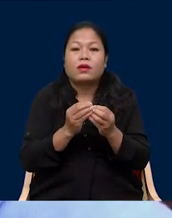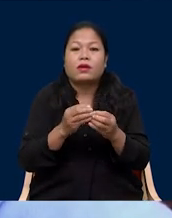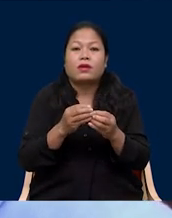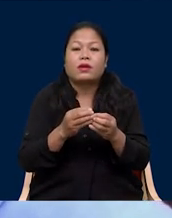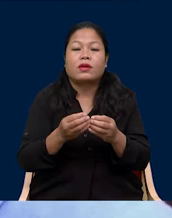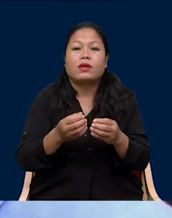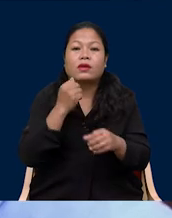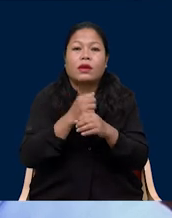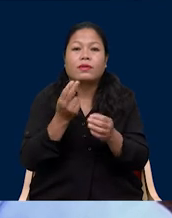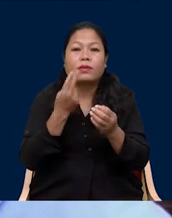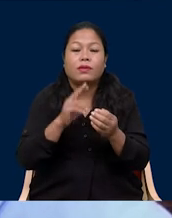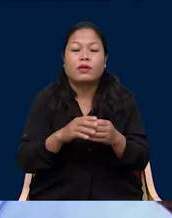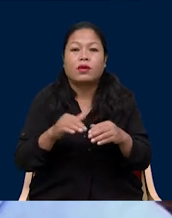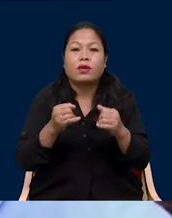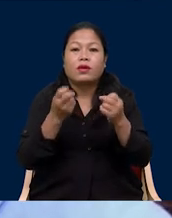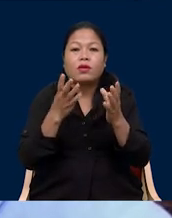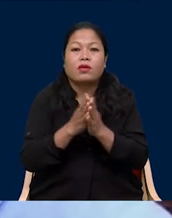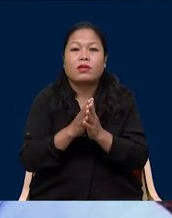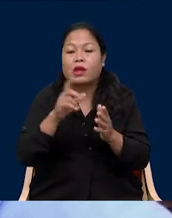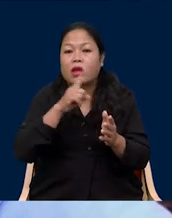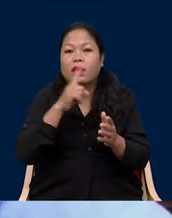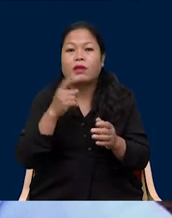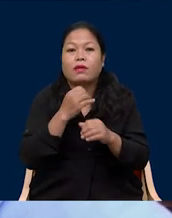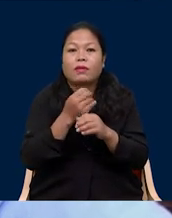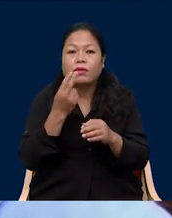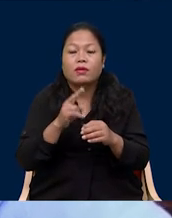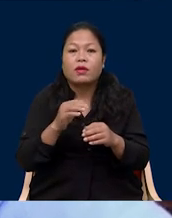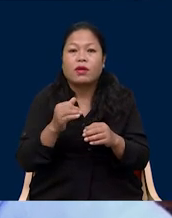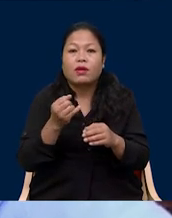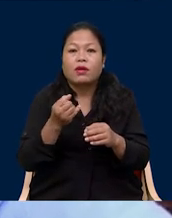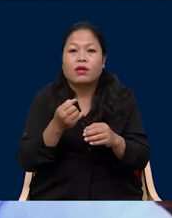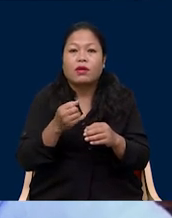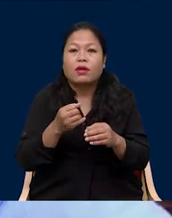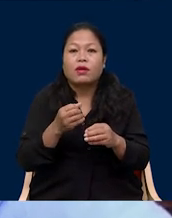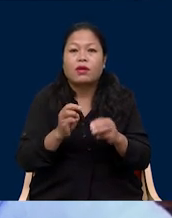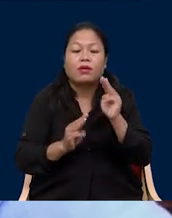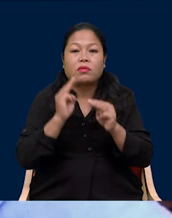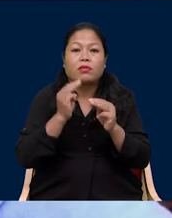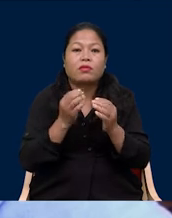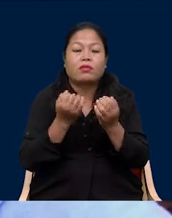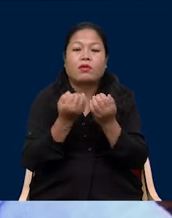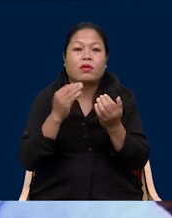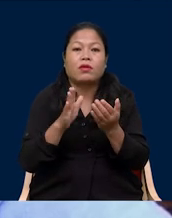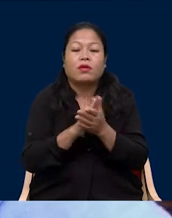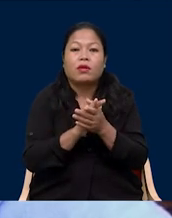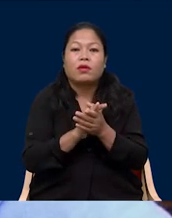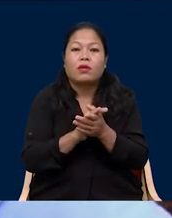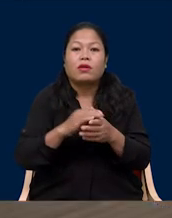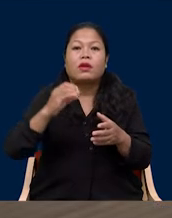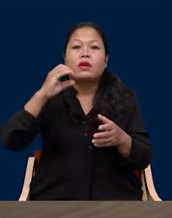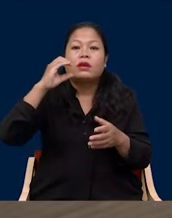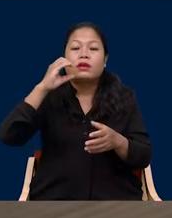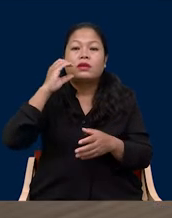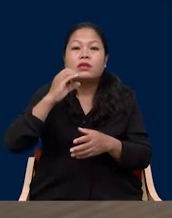चाहिँ कार्यान्वयन चाहिँ भइरहेको छ तर कति इफेक्टिभ रूपमा चाहिँ काम भइरहेको छ भन्ने कुरा अझ त्यसको मूल्याङ्कन चाहिँ गर्दै आएको छ।